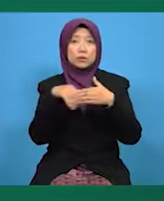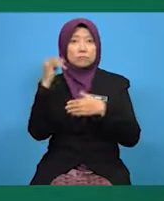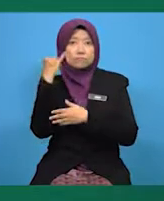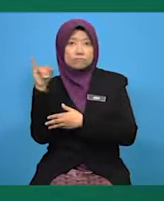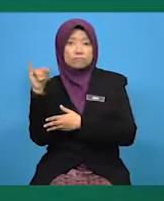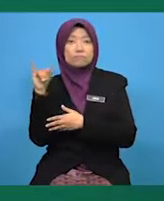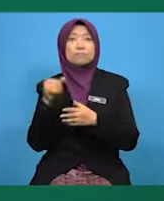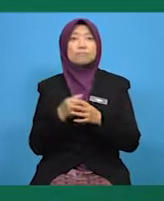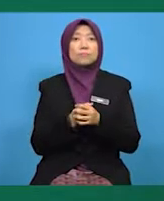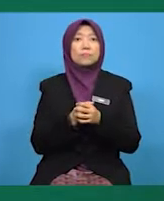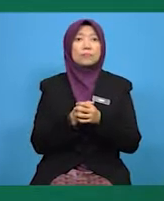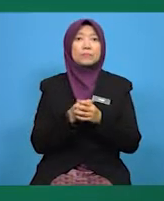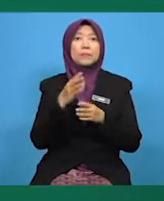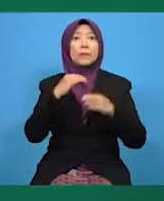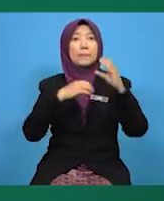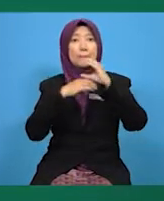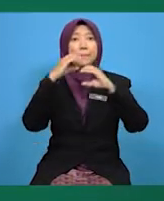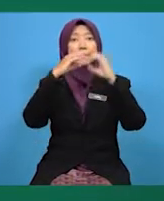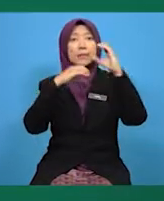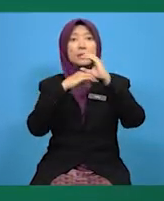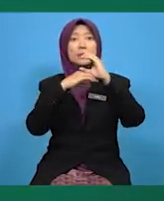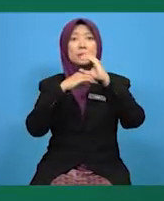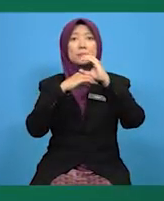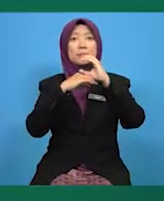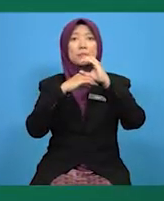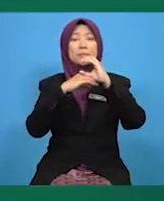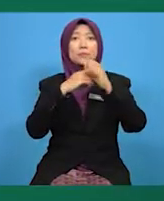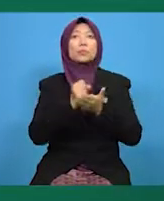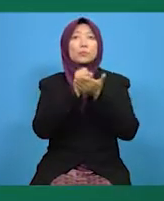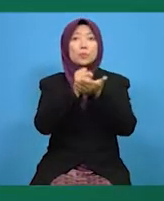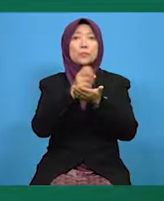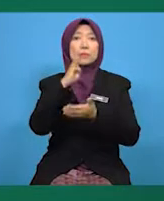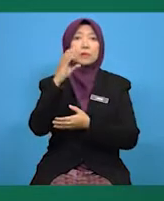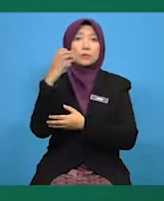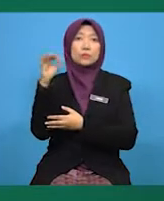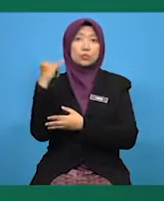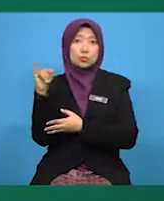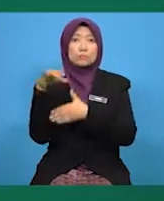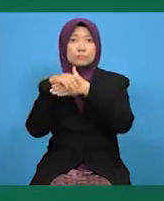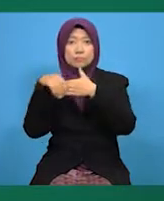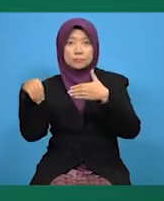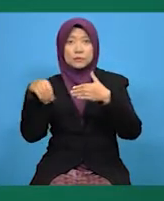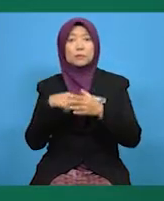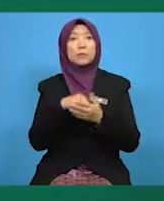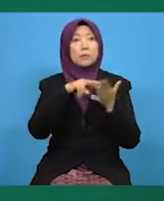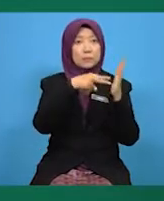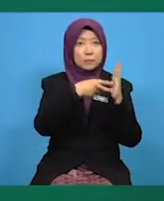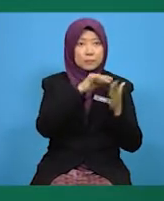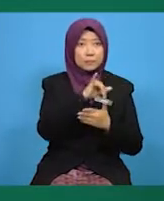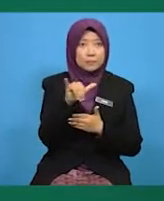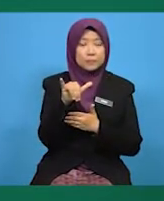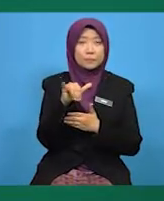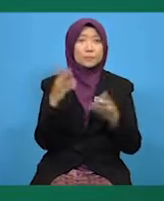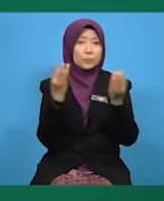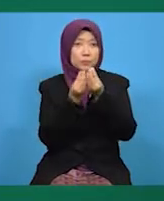ringgit dan kegiatan pembinaan yang menyumbang sebanyak RM400 juta ringgit. Ini bermakna